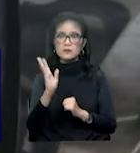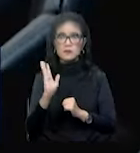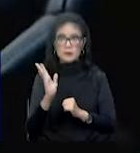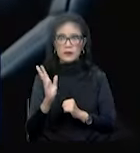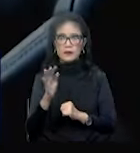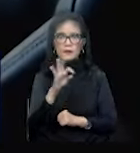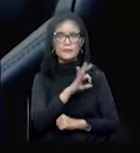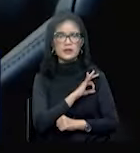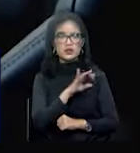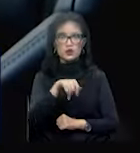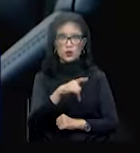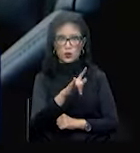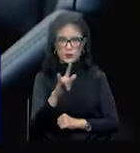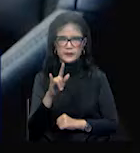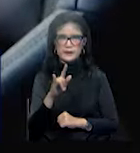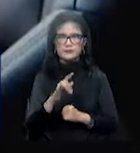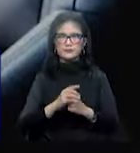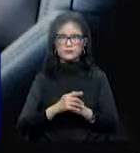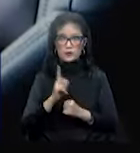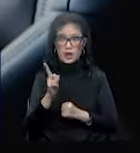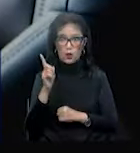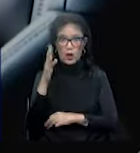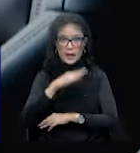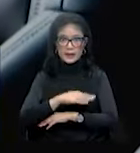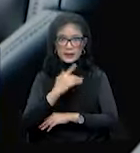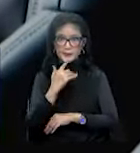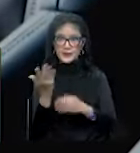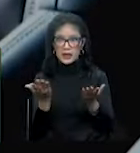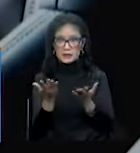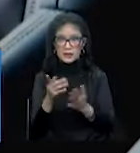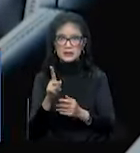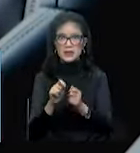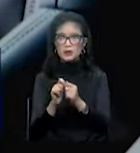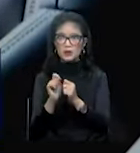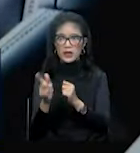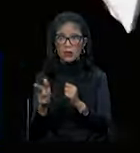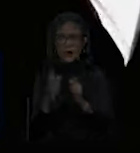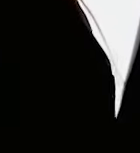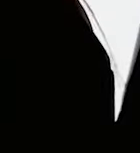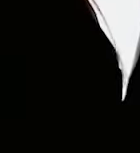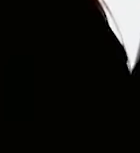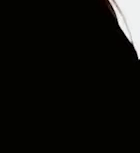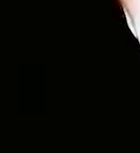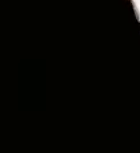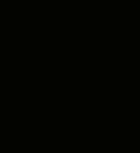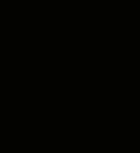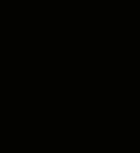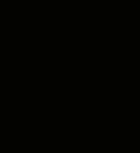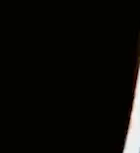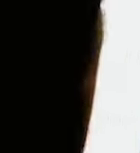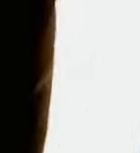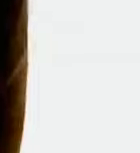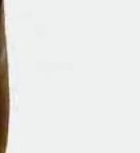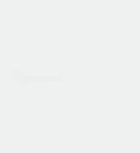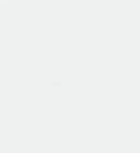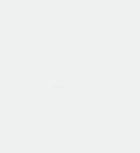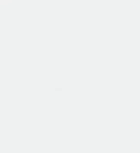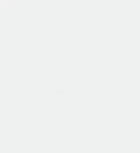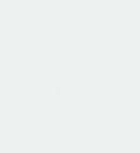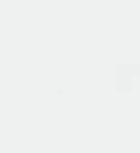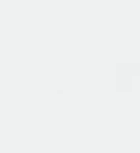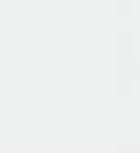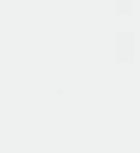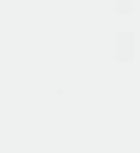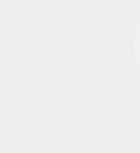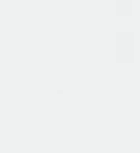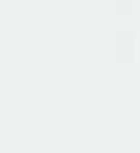Widodo. Jika di hari normal, harga sewanya hanya 15 juta per hari, namun kini meroket menjadi 35 juta